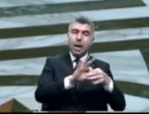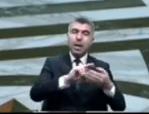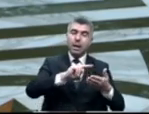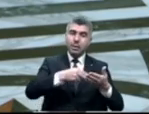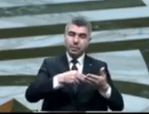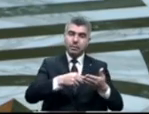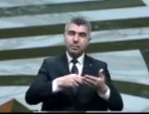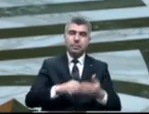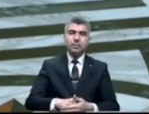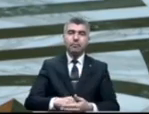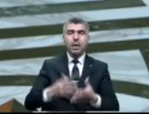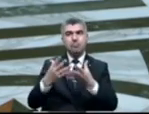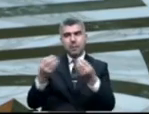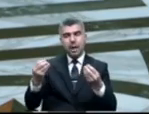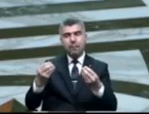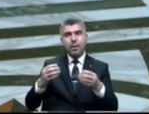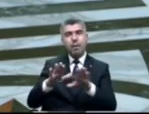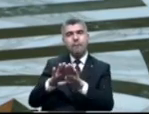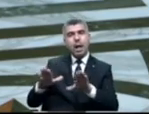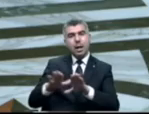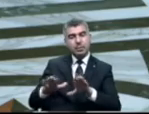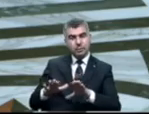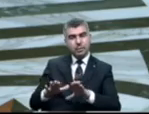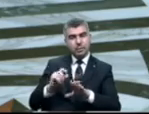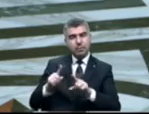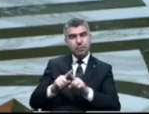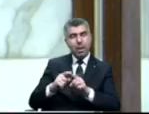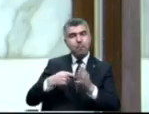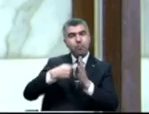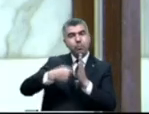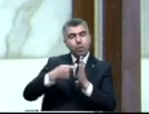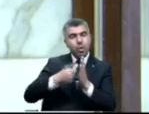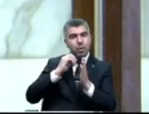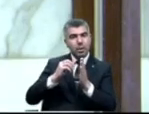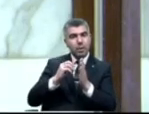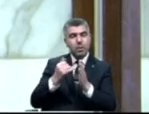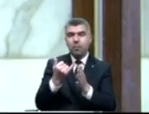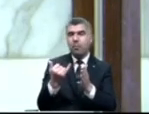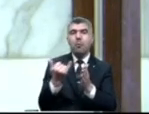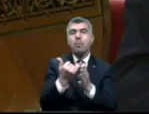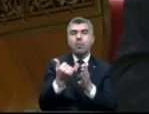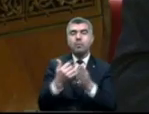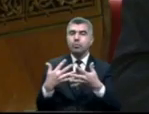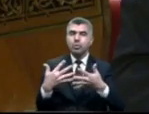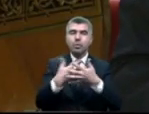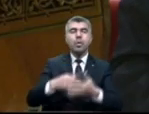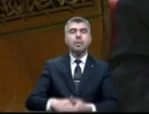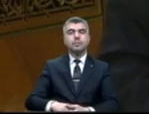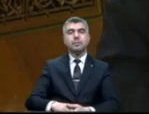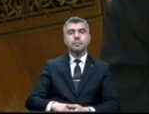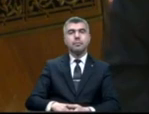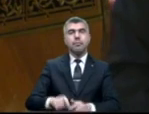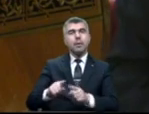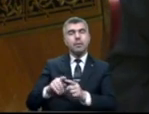وتقريبا الكثير من هذه الأراضي باش يكون يعني المشروع خاص تكون يعني مشروع ديال التجميع.